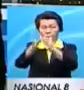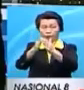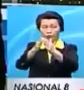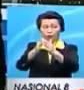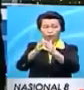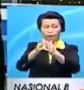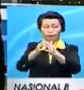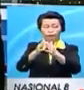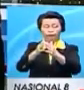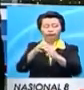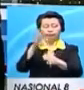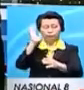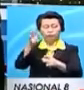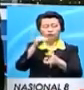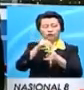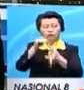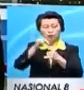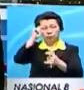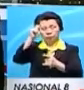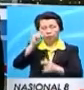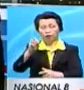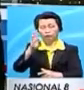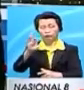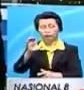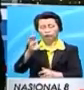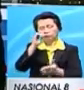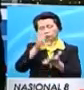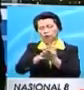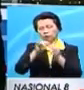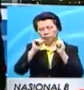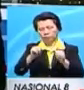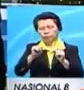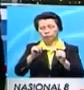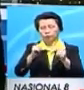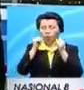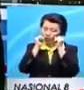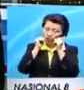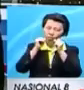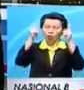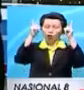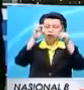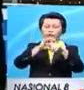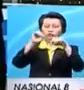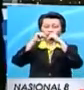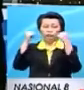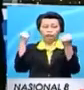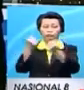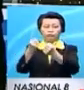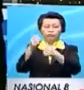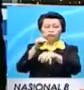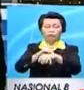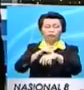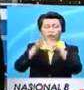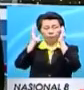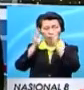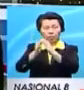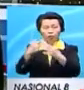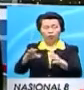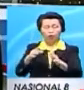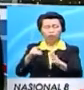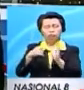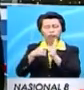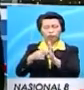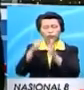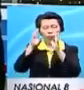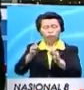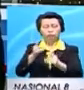skuad pelawat T-Team atau Terengganu FC 2 yakin mampu melakarkan kejutan di Stadium Tun Abdul Razak selepas mencatat